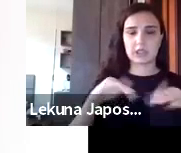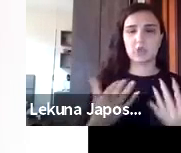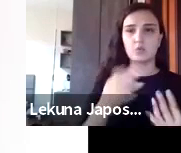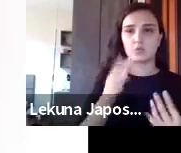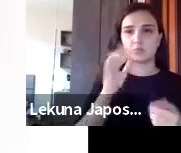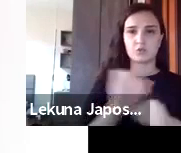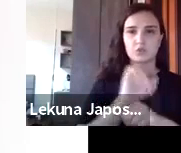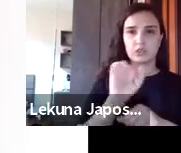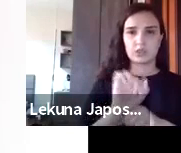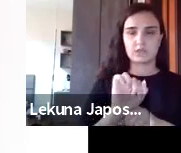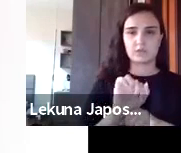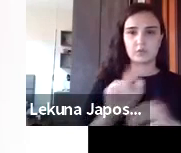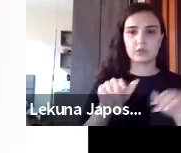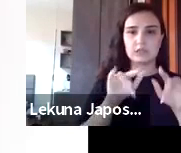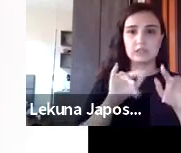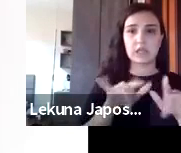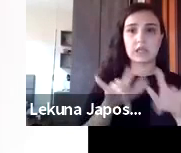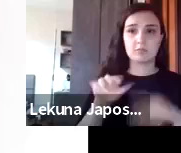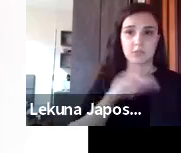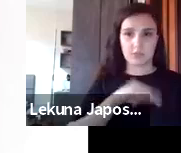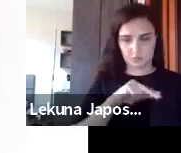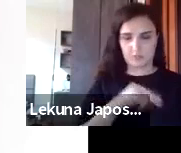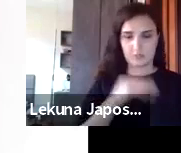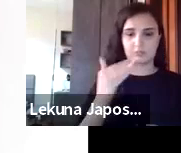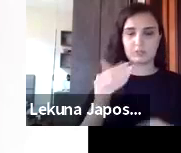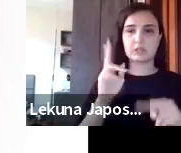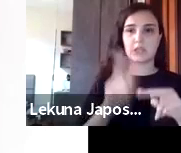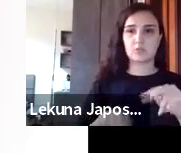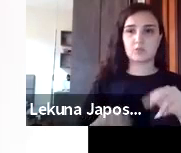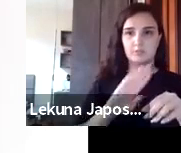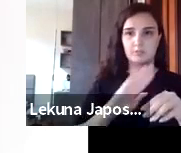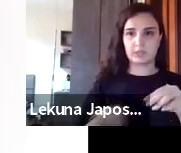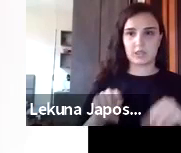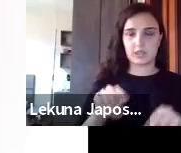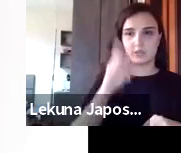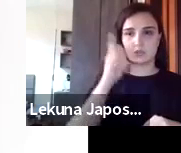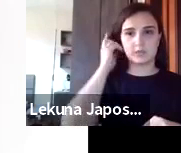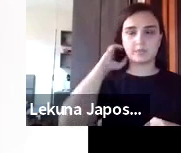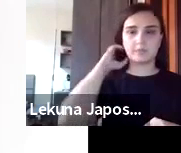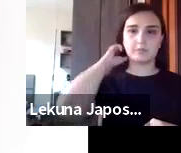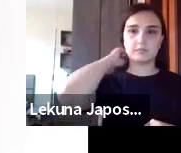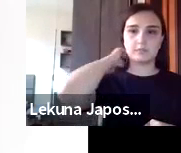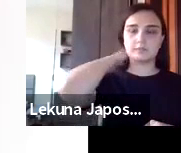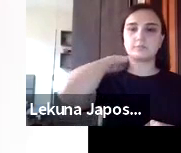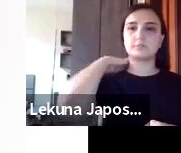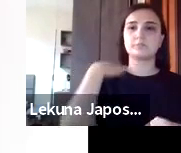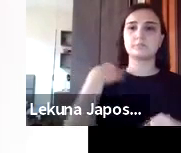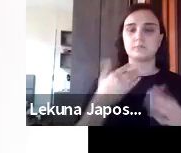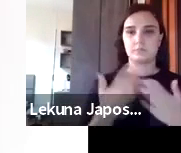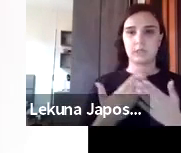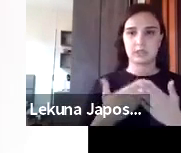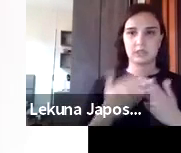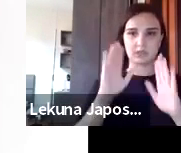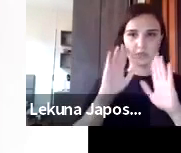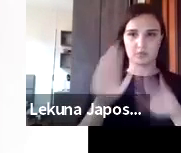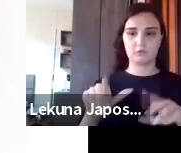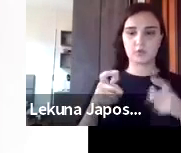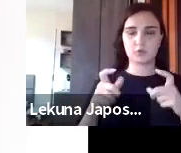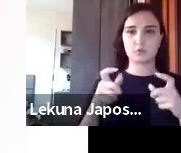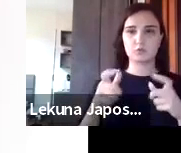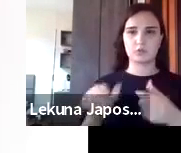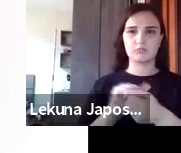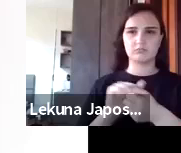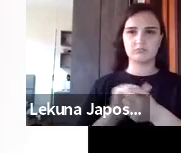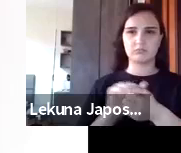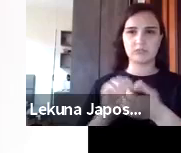შეწყვიტოთ კონკრეტული საქმიანობა მისი დასრულების გარეშე. მაგალითად, დატოვოთ ჭურჭელი